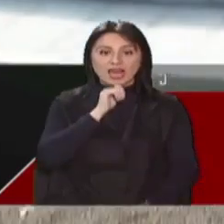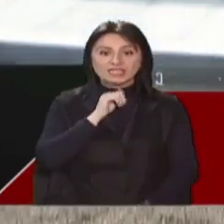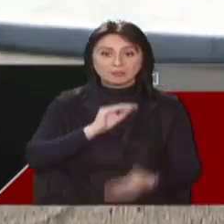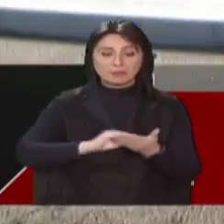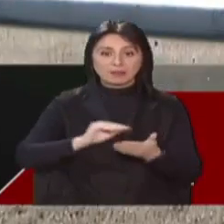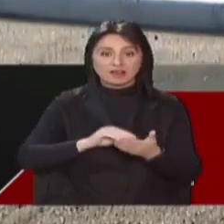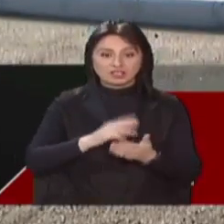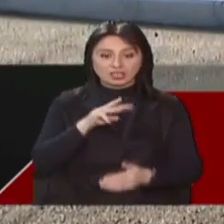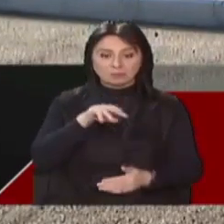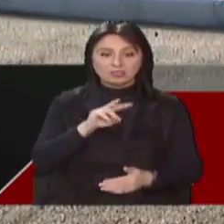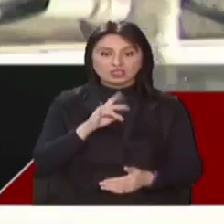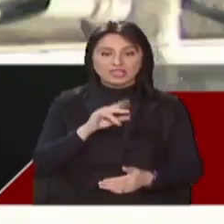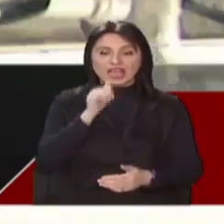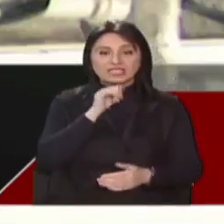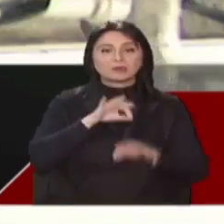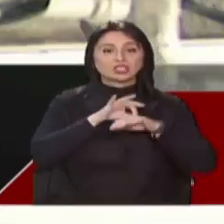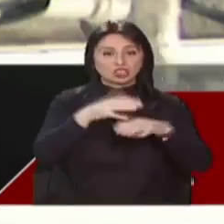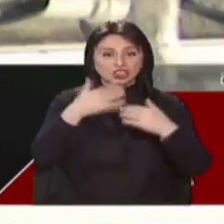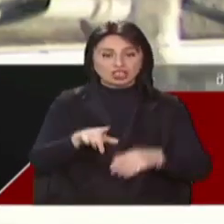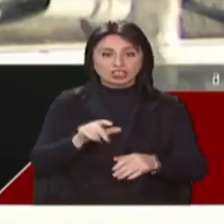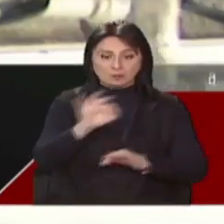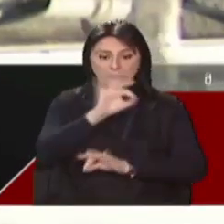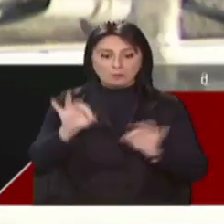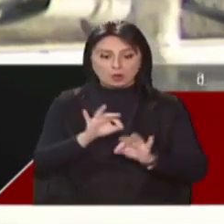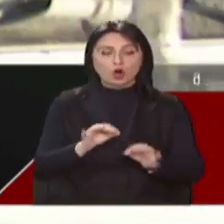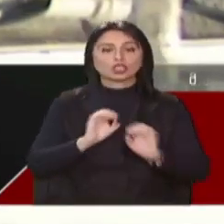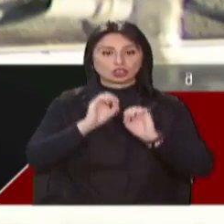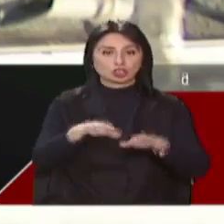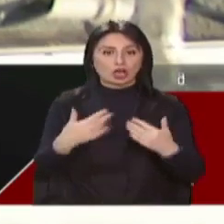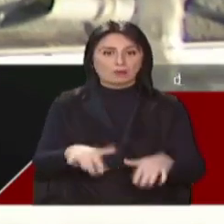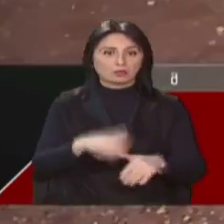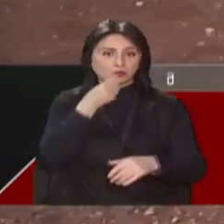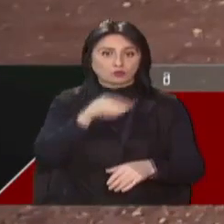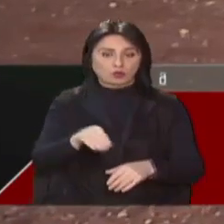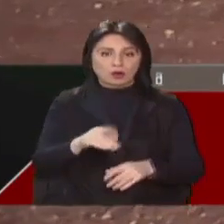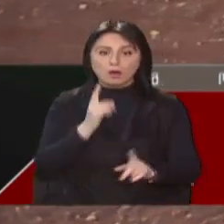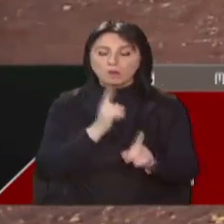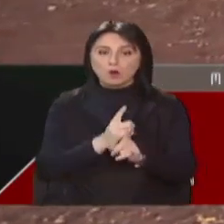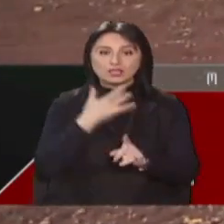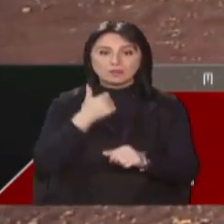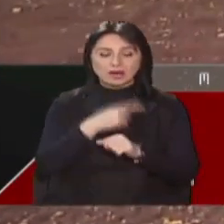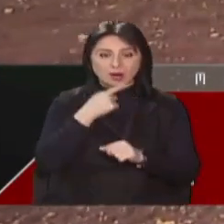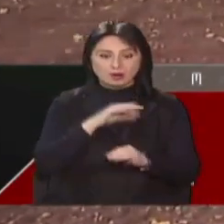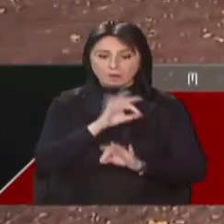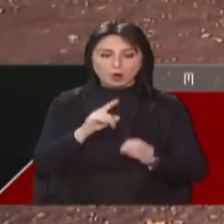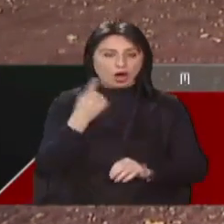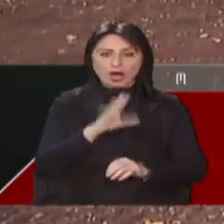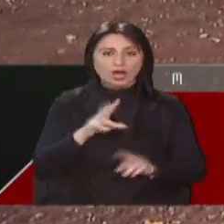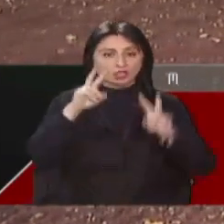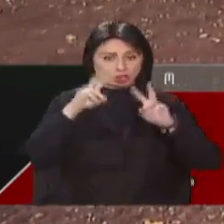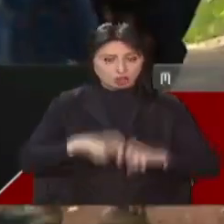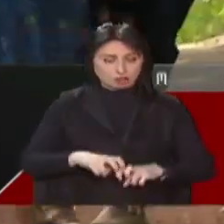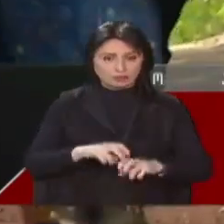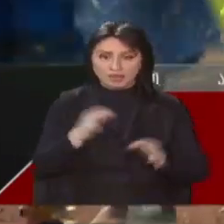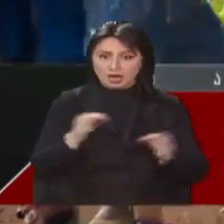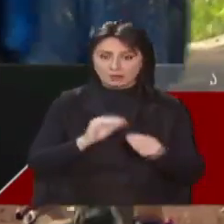კი შენ ექსპერტმა ჩაატარა, რის შემდეგაც პროექტი ჩაიბარეს. Მერის მოადგილის განმარტებით პროექტი არაერთხელ შეამოწმეს